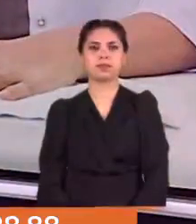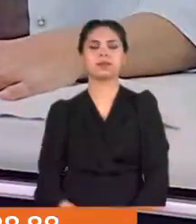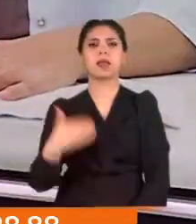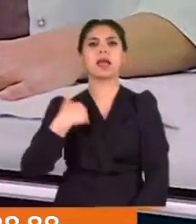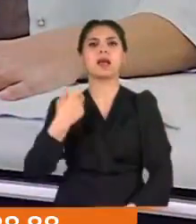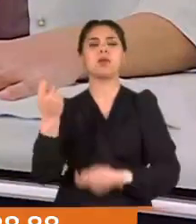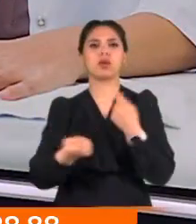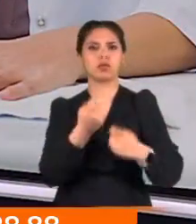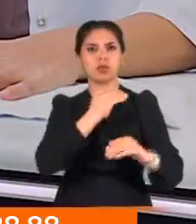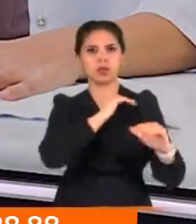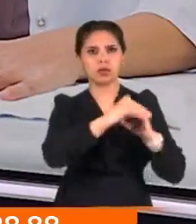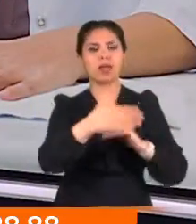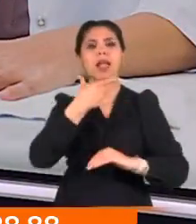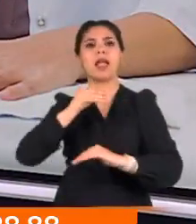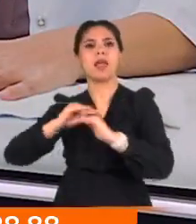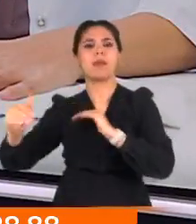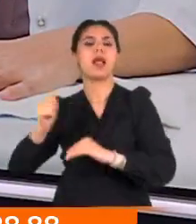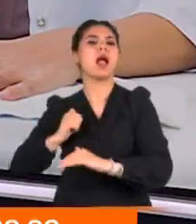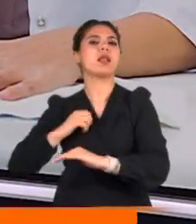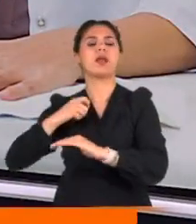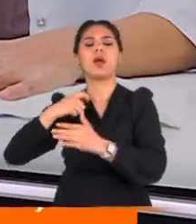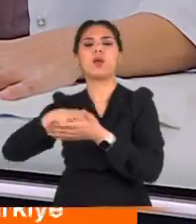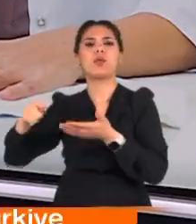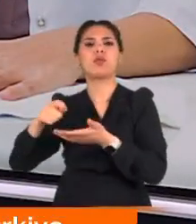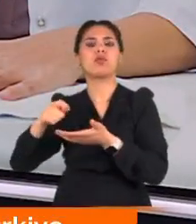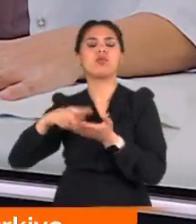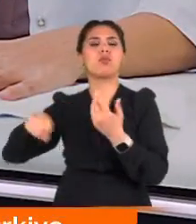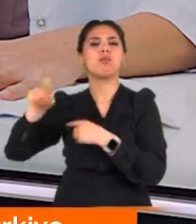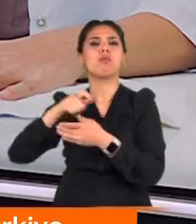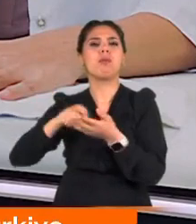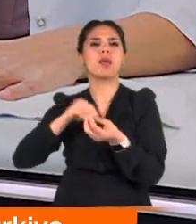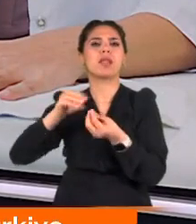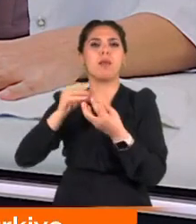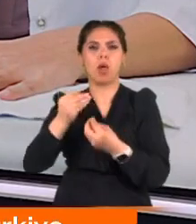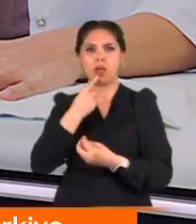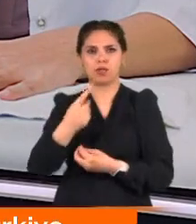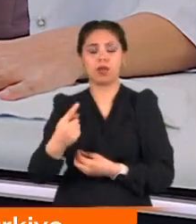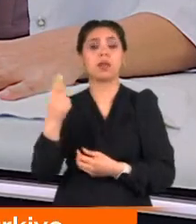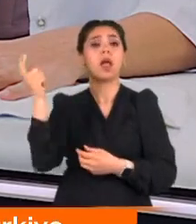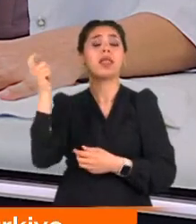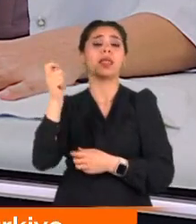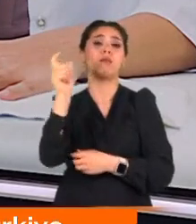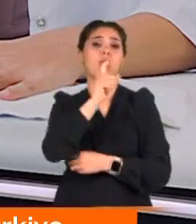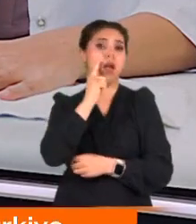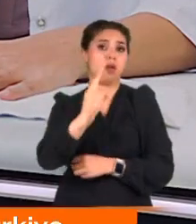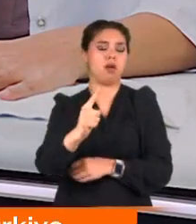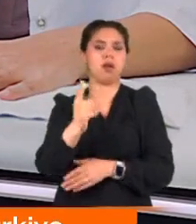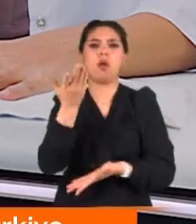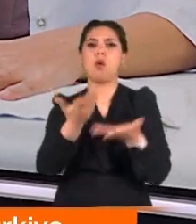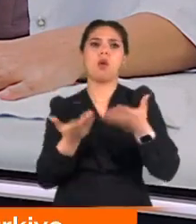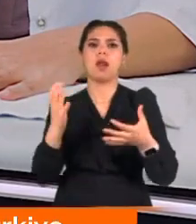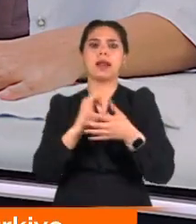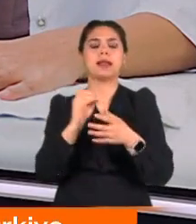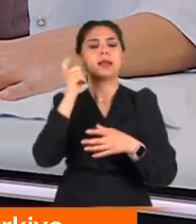Hem kamuda görev yapanların hem emeklilerin hem de asgari ücrette çalışanların maaşları artacak dedik. Tekrar edelim, kritik ay Temmuz. Peki oranlarla